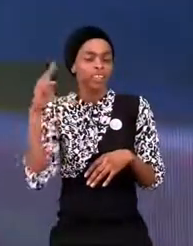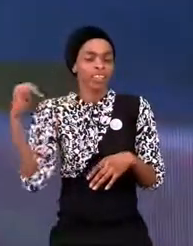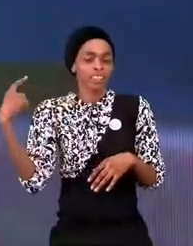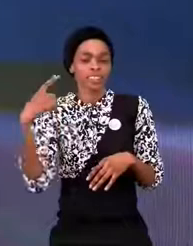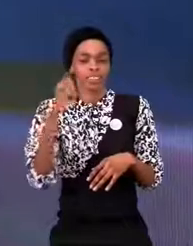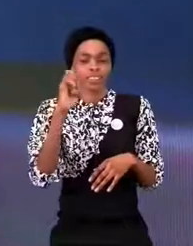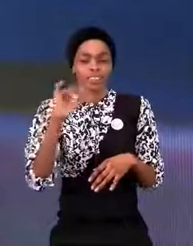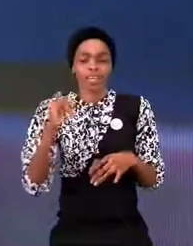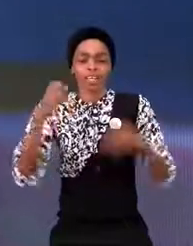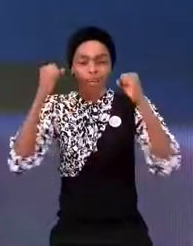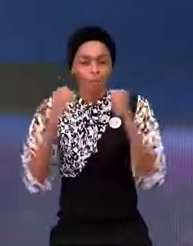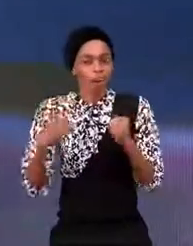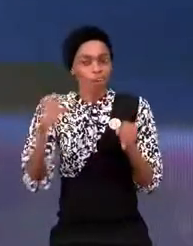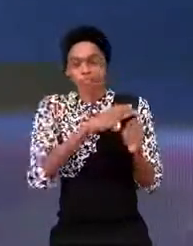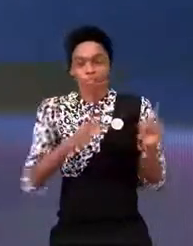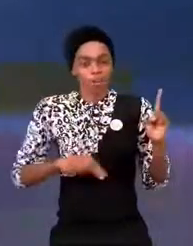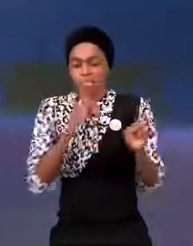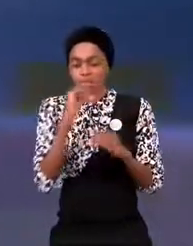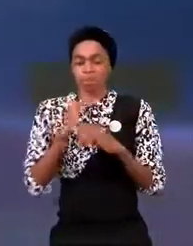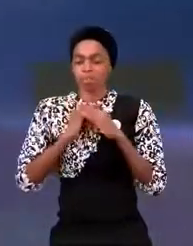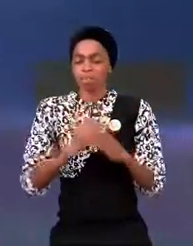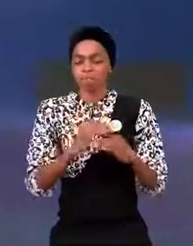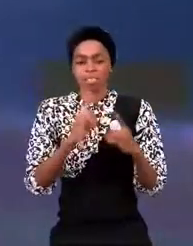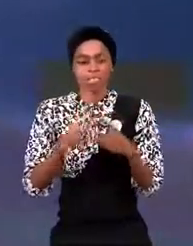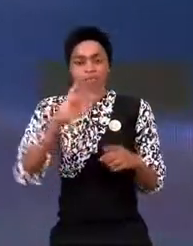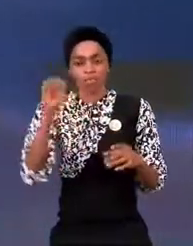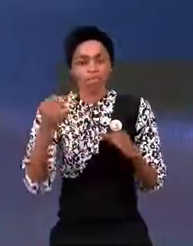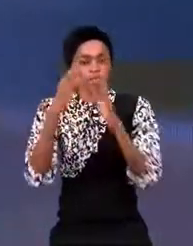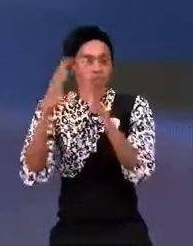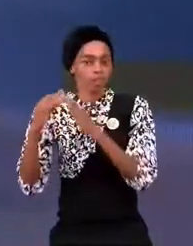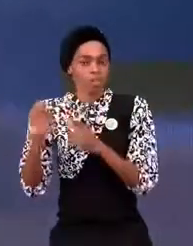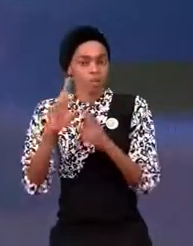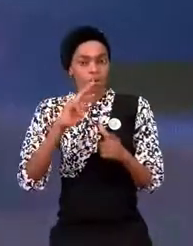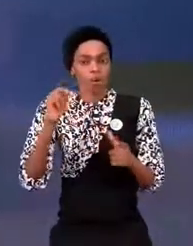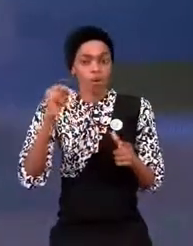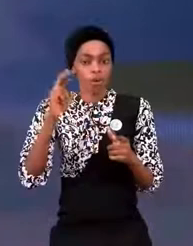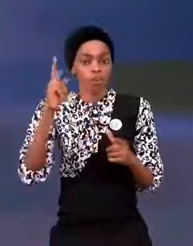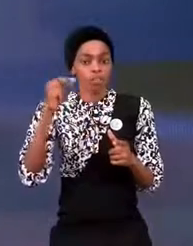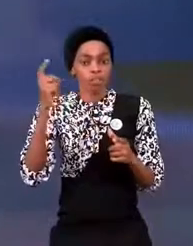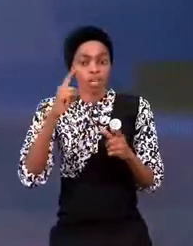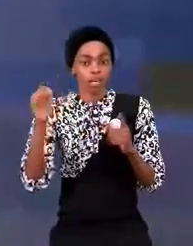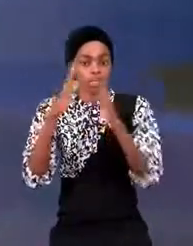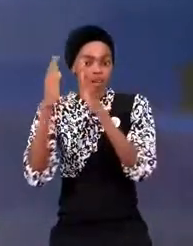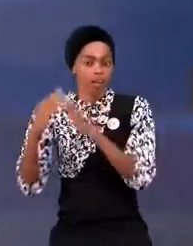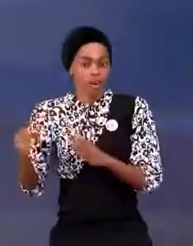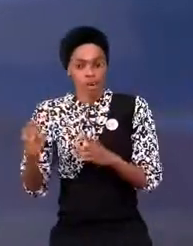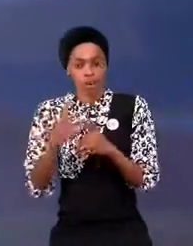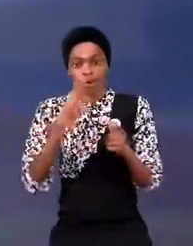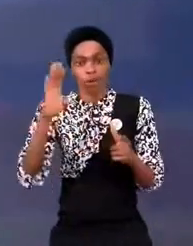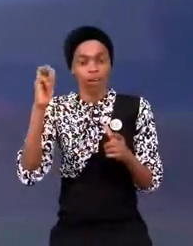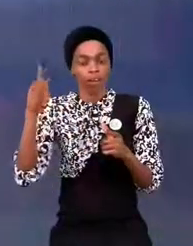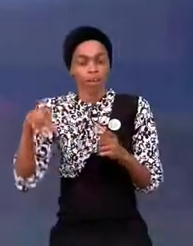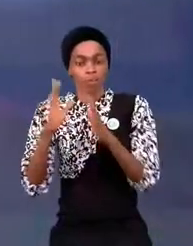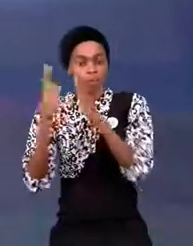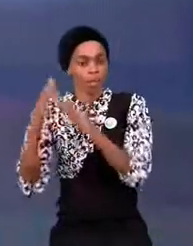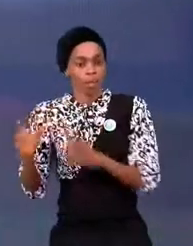Capernaum. Regardez, parce qu'il a sur la terre le pouvoir, la puissance de pardonner les péchés partout où tu